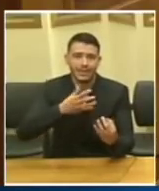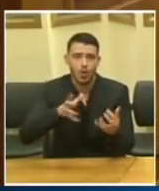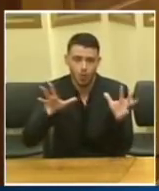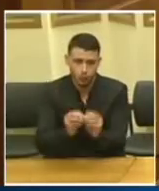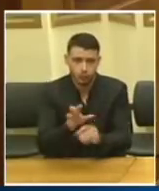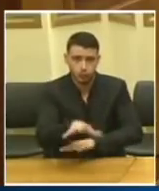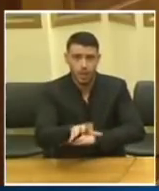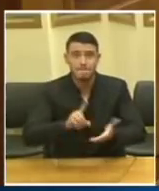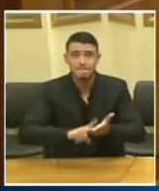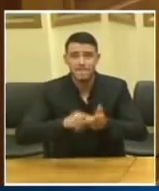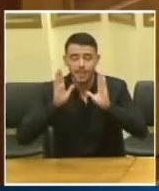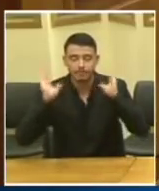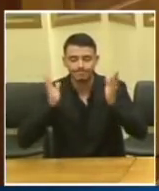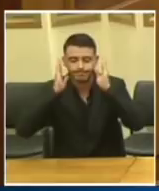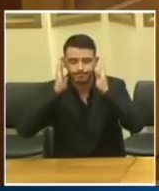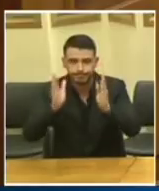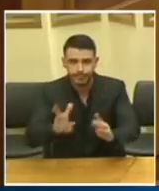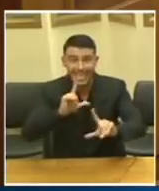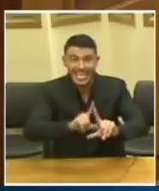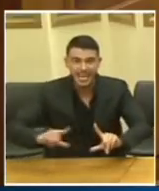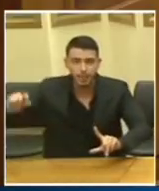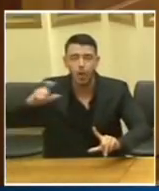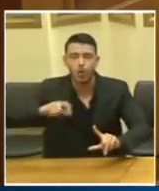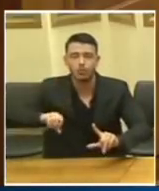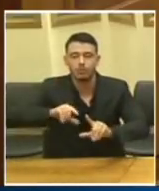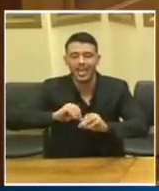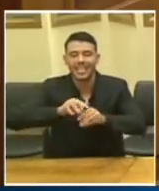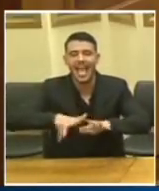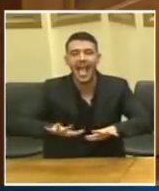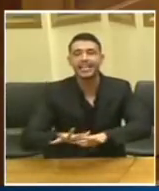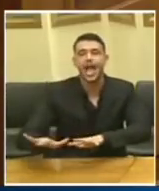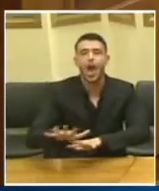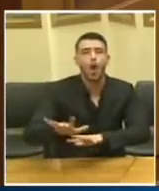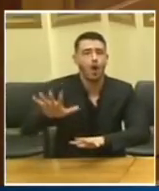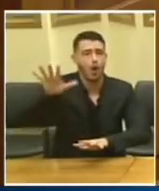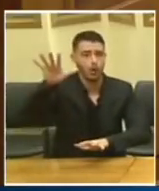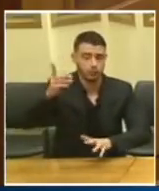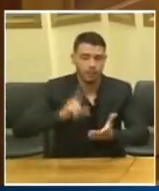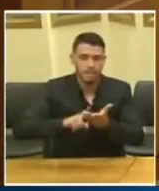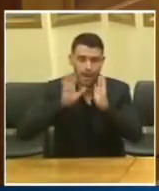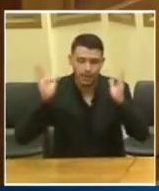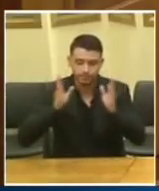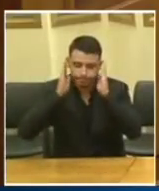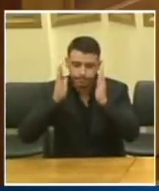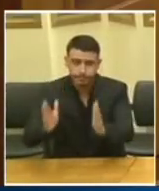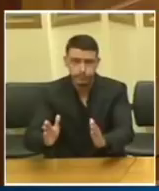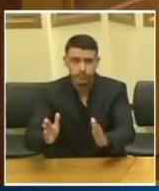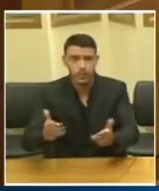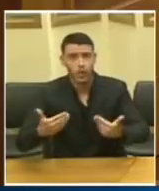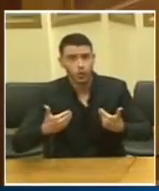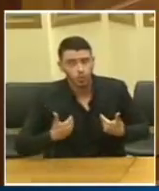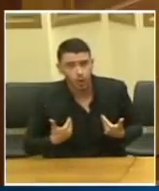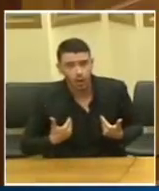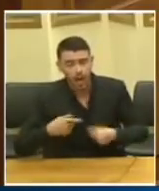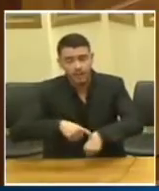προσιλωθεί στην Κύπρο και στο Αιγαίο. Είναι προς το συμφέρον μας να κρατάμε με δική μας ευθύνη πια ανοιχτό